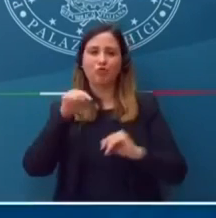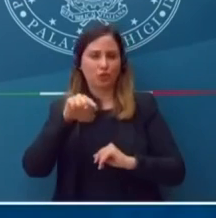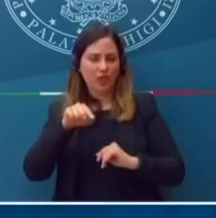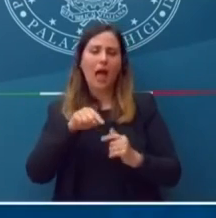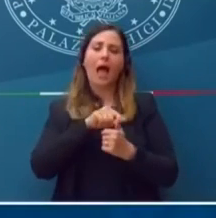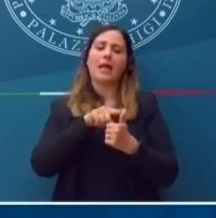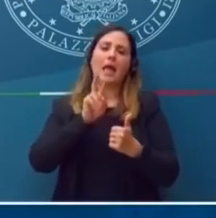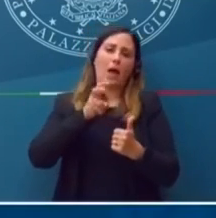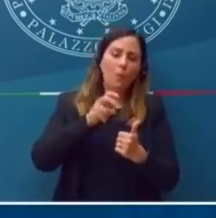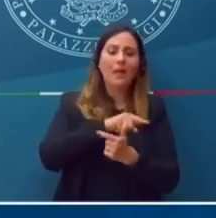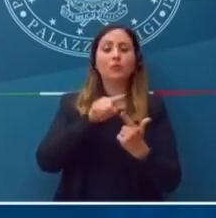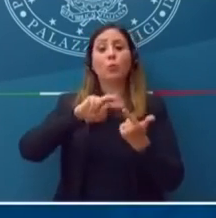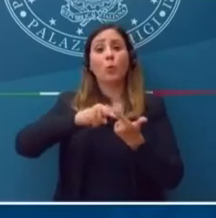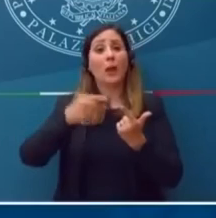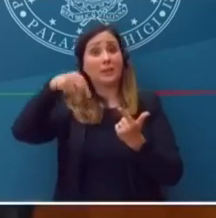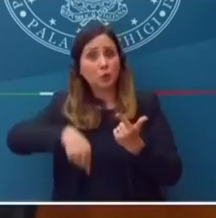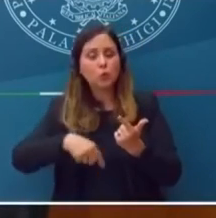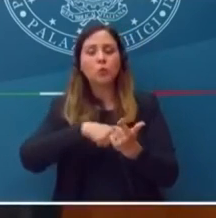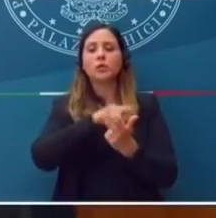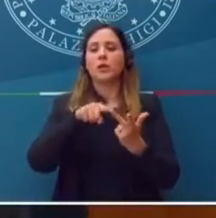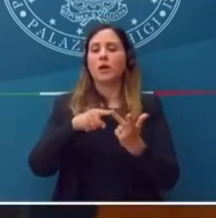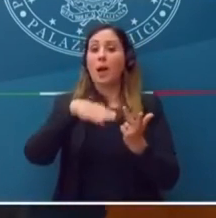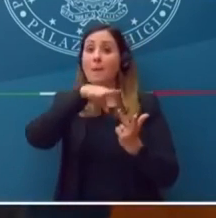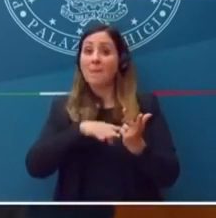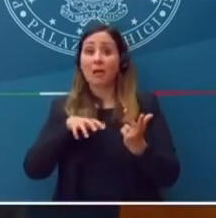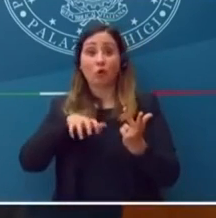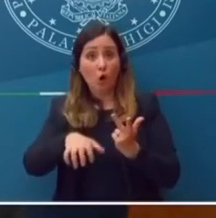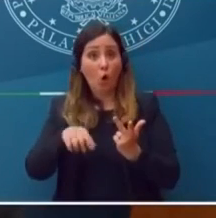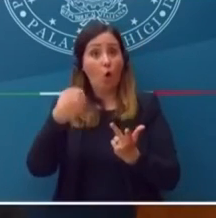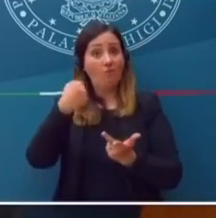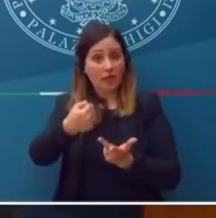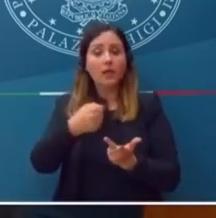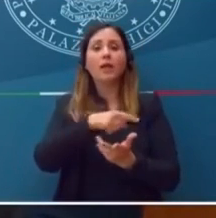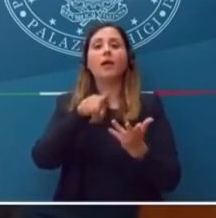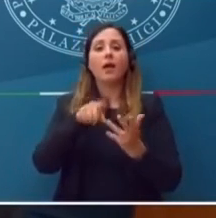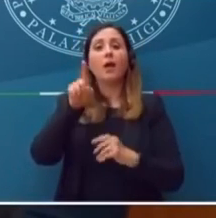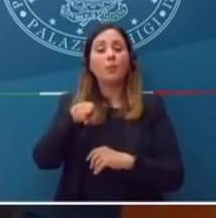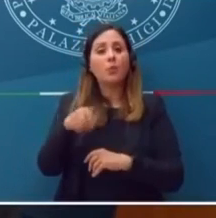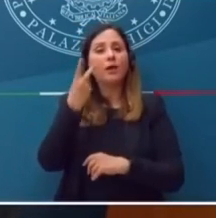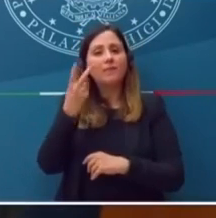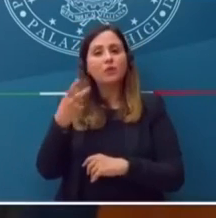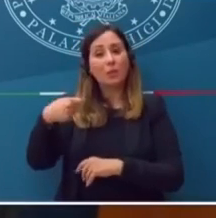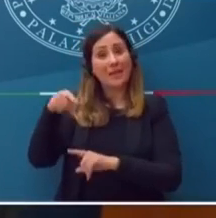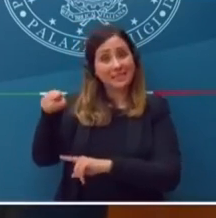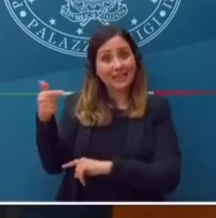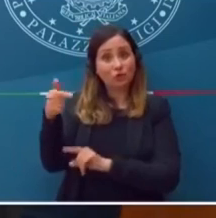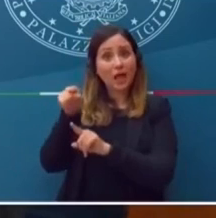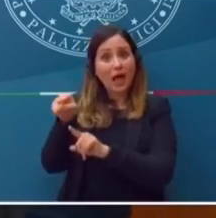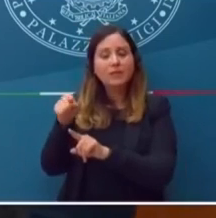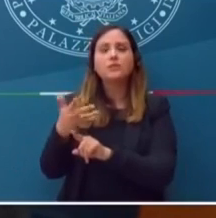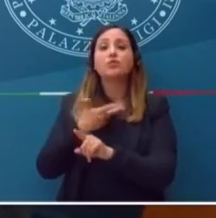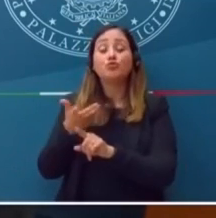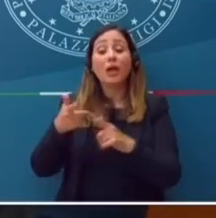del sud, il recovery plan, lei ha visto anche il premier Mitsotakis recentemente, la Grecia ha problemi simili col sud